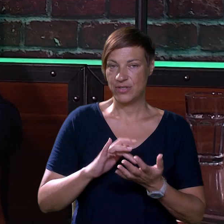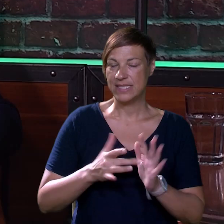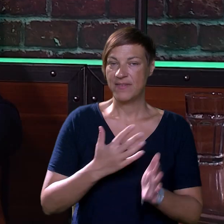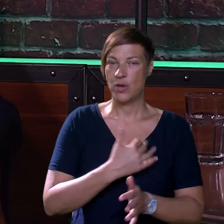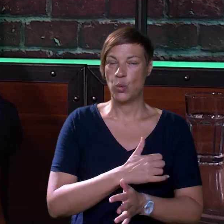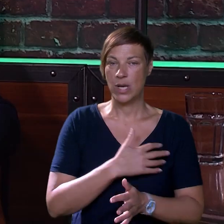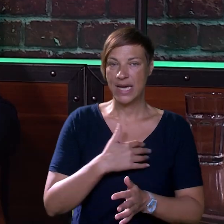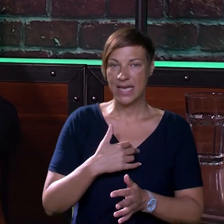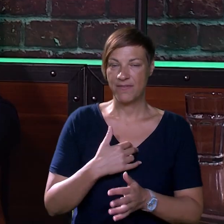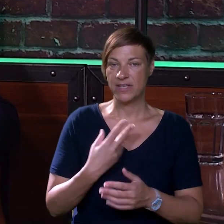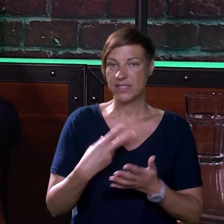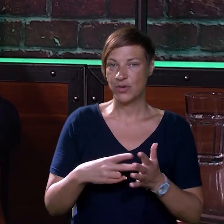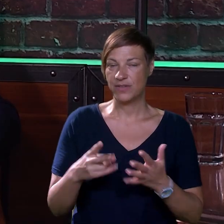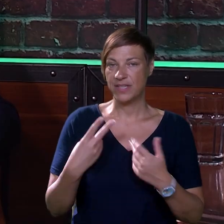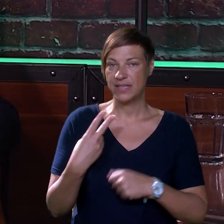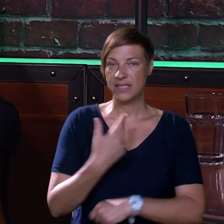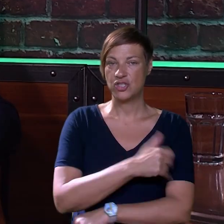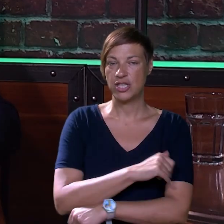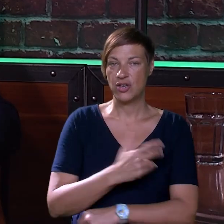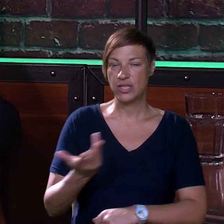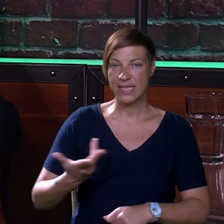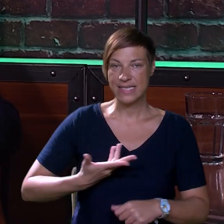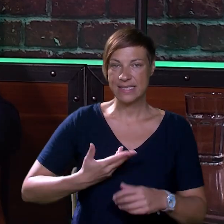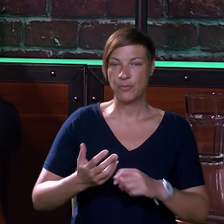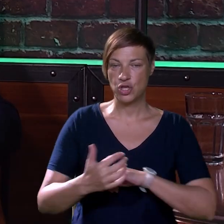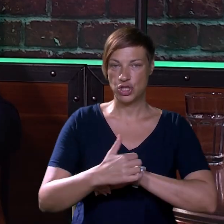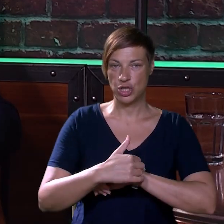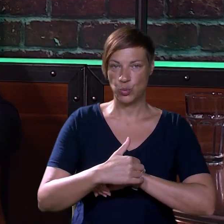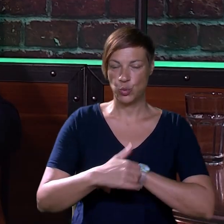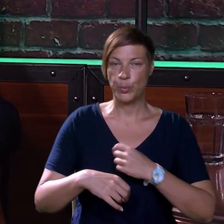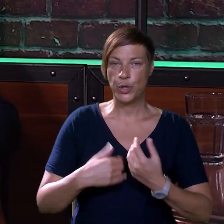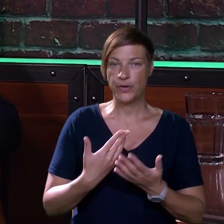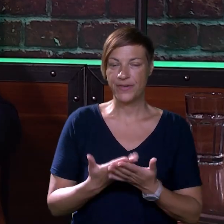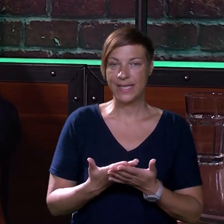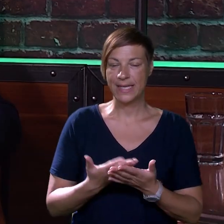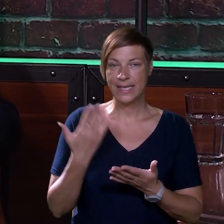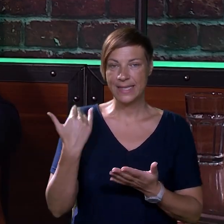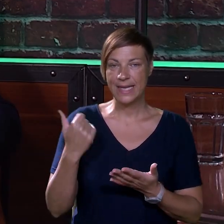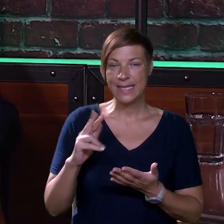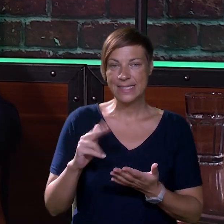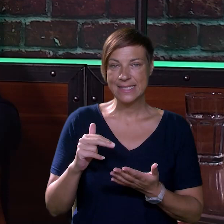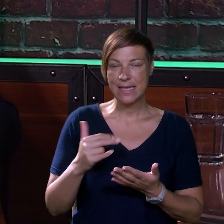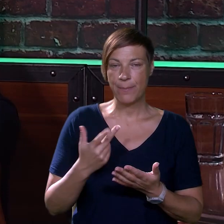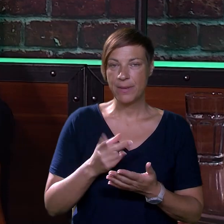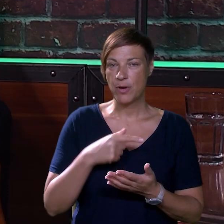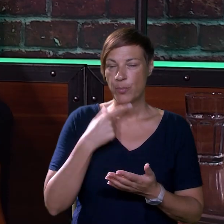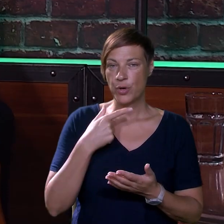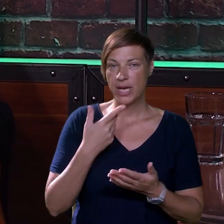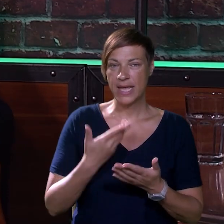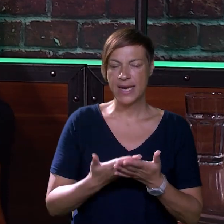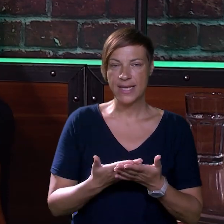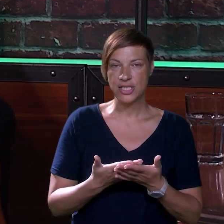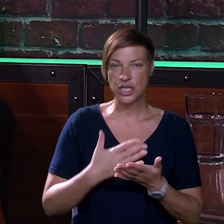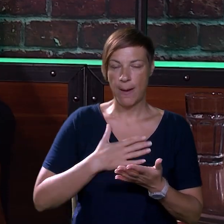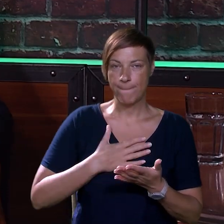u Hrvatskoj i 2000. godine sam došao u Dubrovnik. Tada sam imao, moram reći da